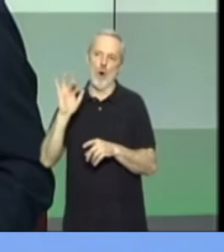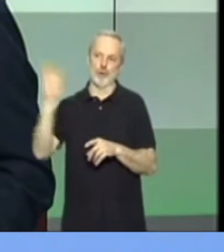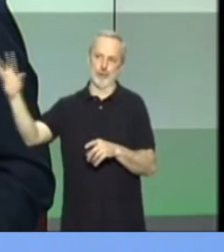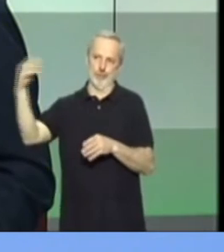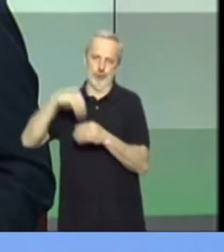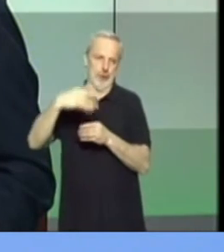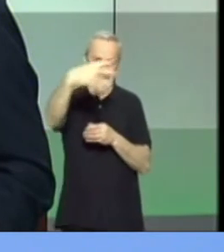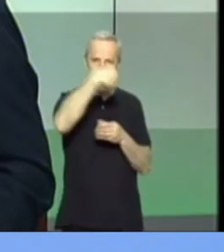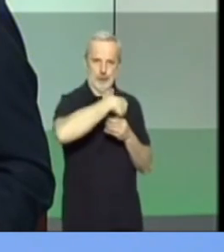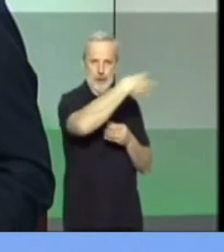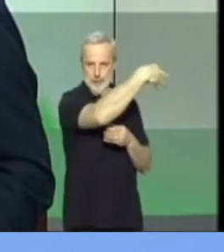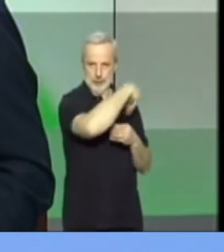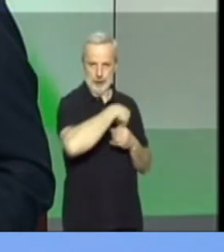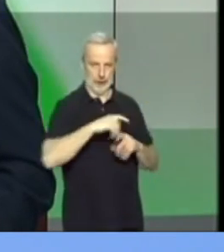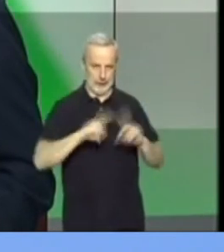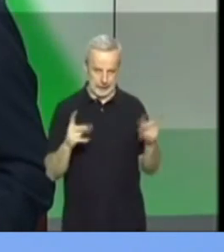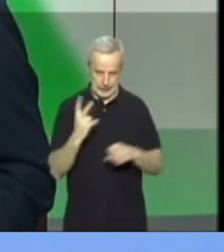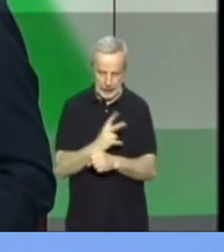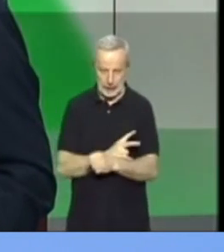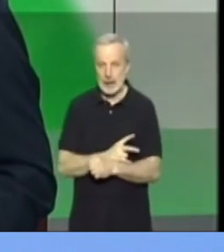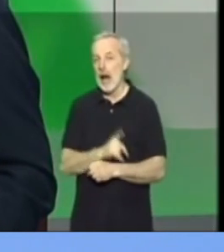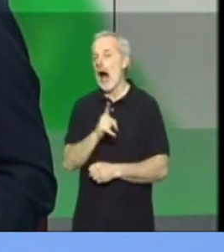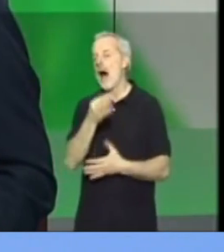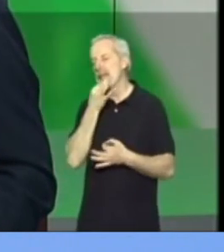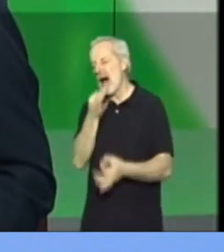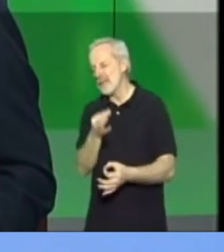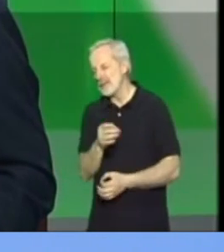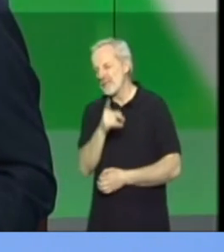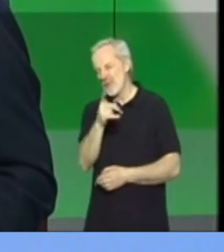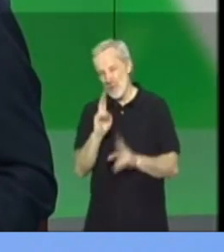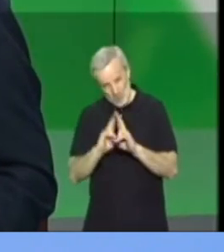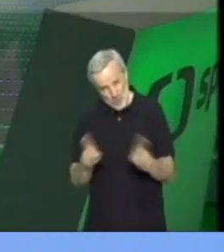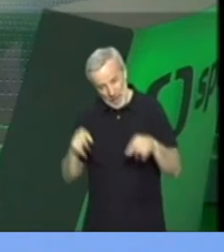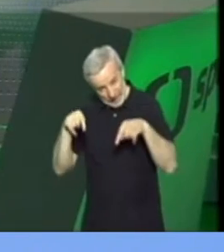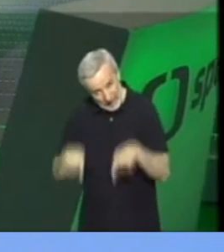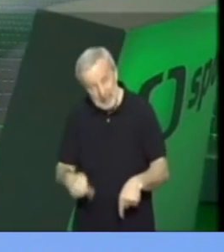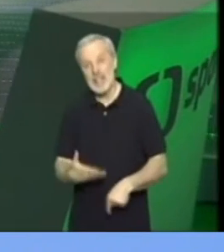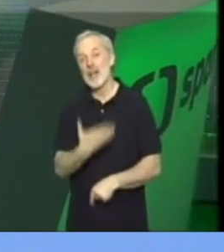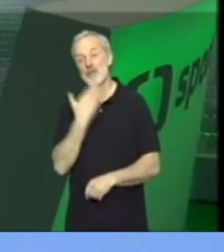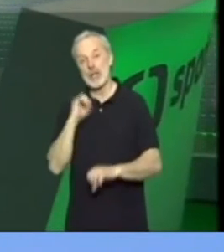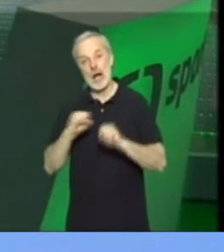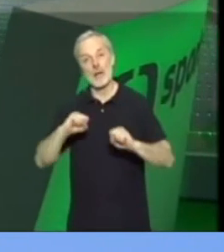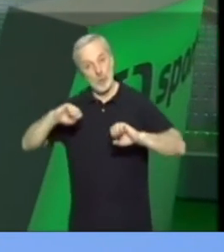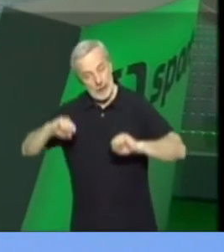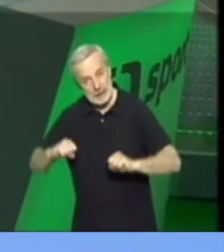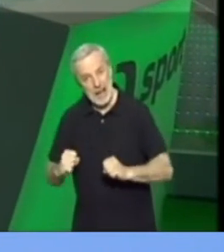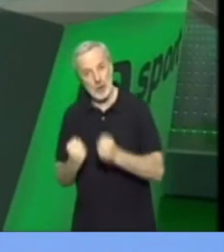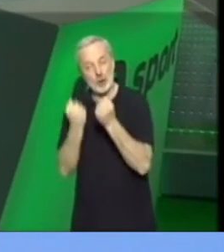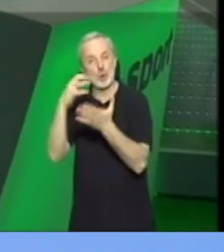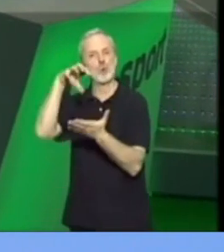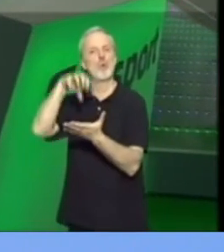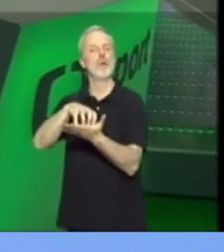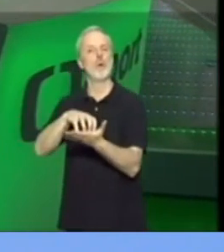jezdců odinut, sami o tom můžeme hovořit. Existuje třeba vize nebo varianta toho, že by u nás vznikl